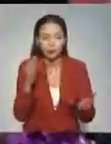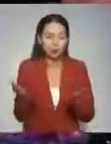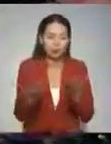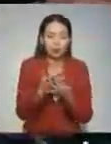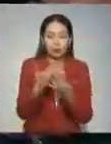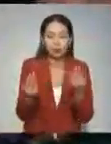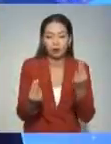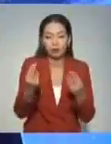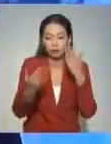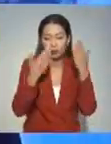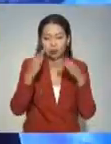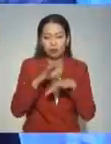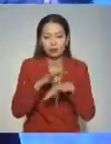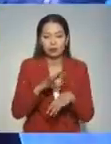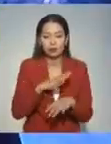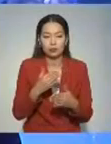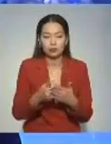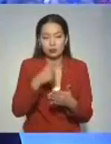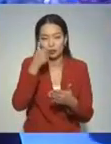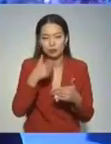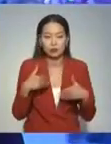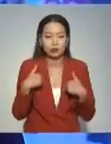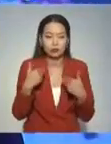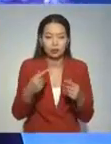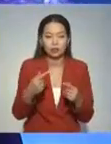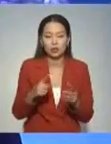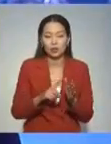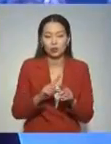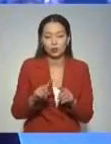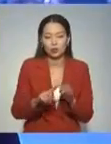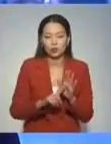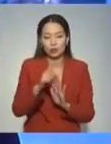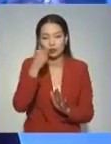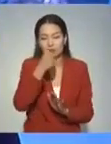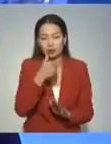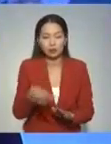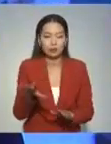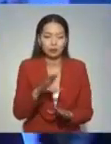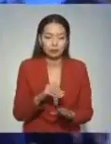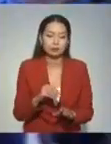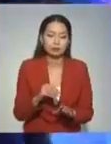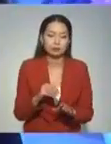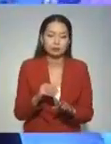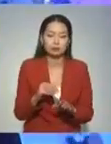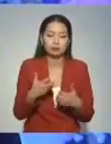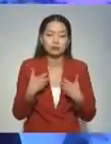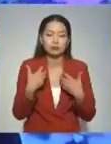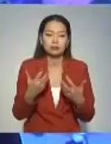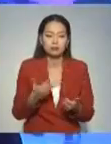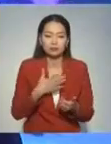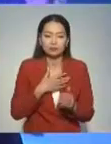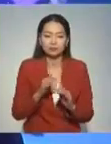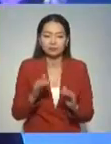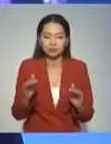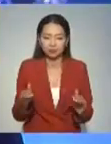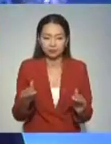ойындар ойнатты. Жаңа жыл құтты болсын, келе жатқан балаларымыз әрқашан бақытты болсын. Балаларымызға